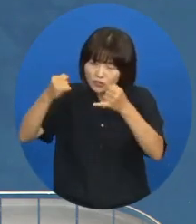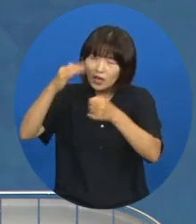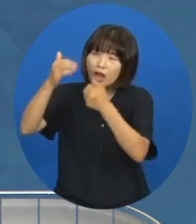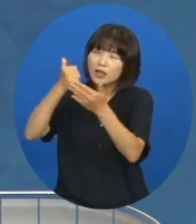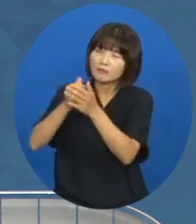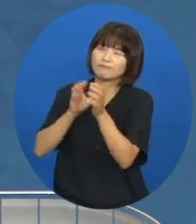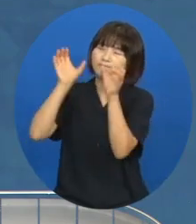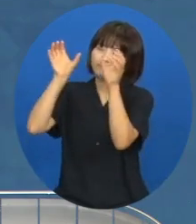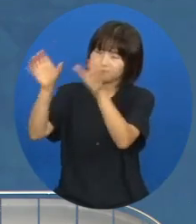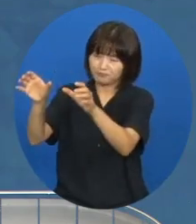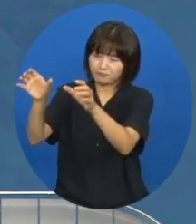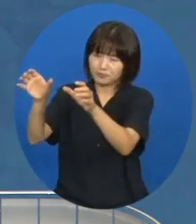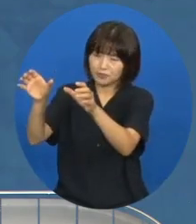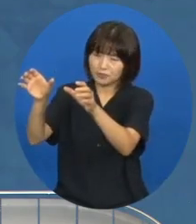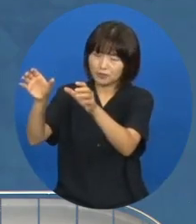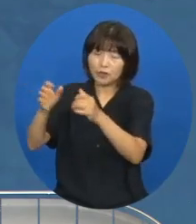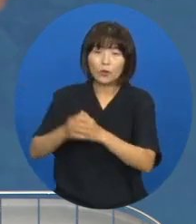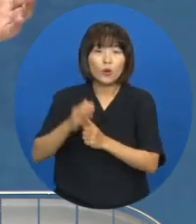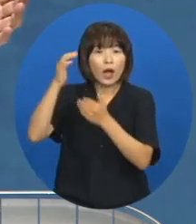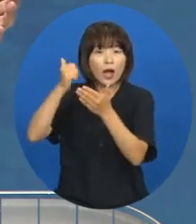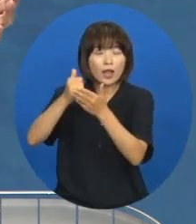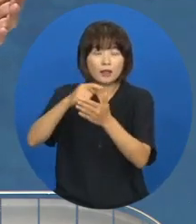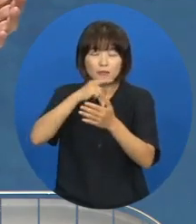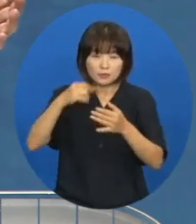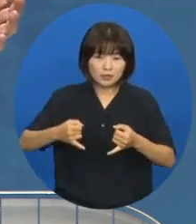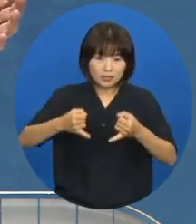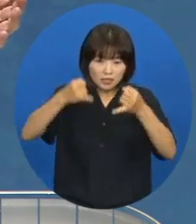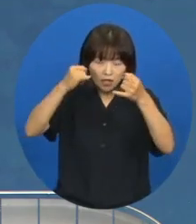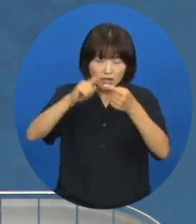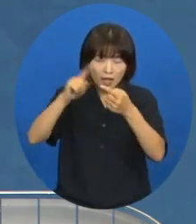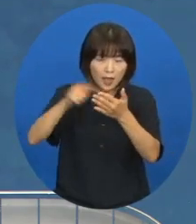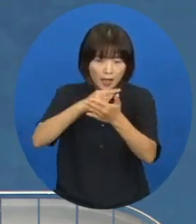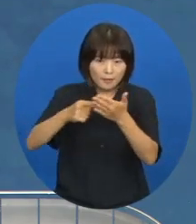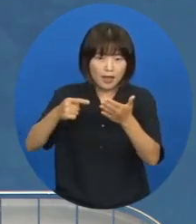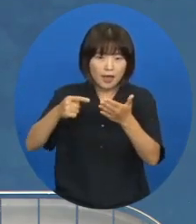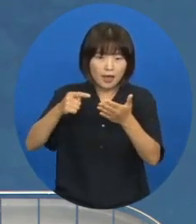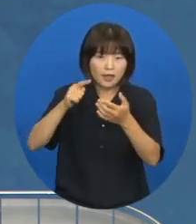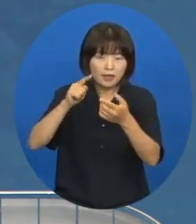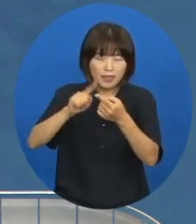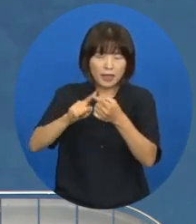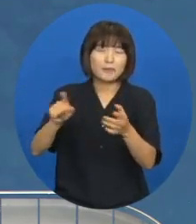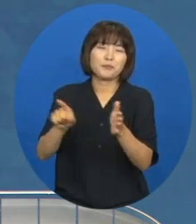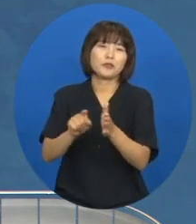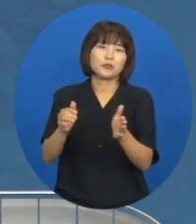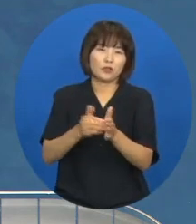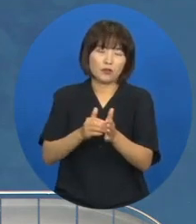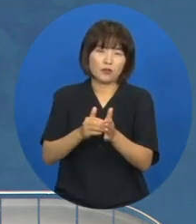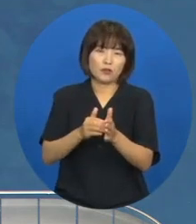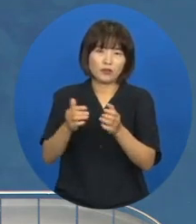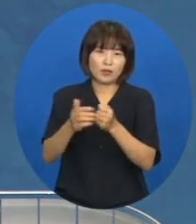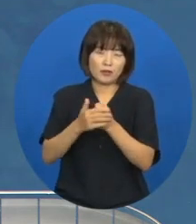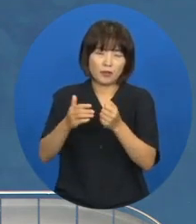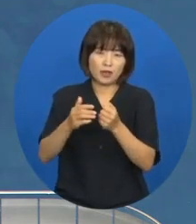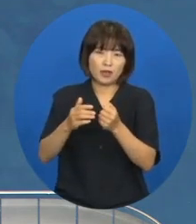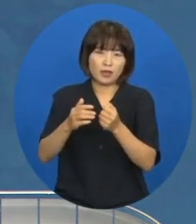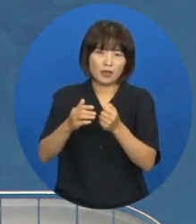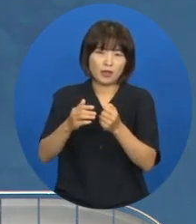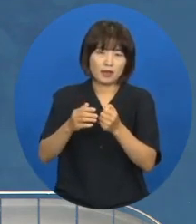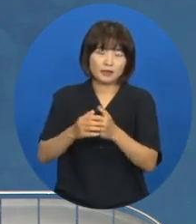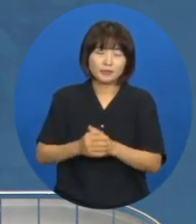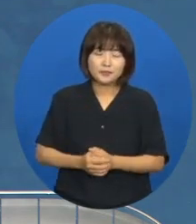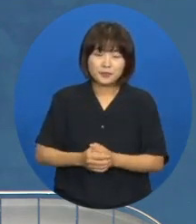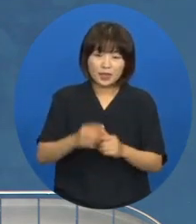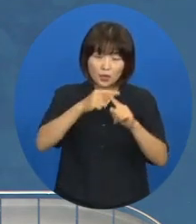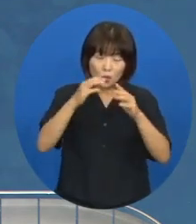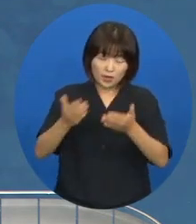갚아주신 줄로 믿었어요. 그래서 봉헌 예배도 드렸습니다. 여러분, 하나님께서 갚아주신 줄로 믿었다면 부채 걱정을 해야